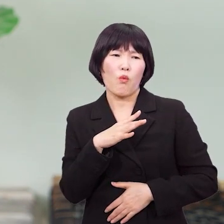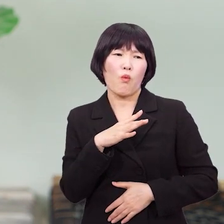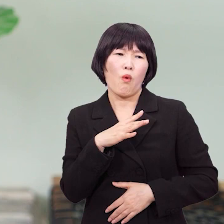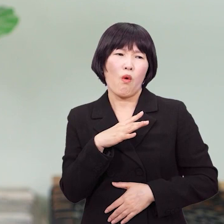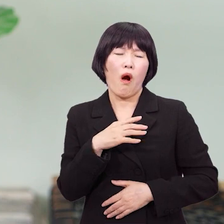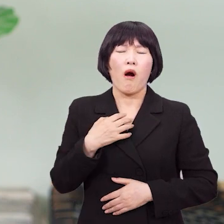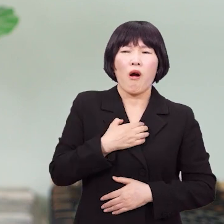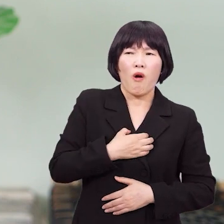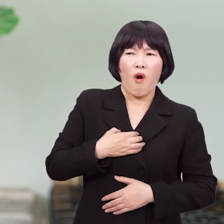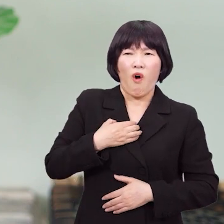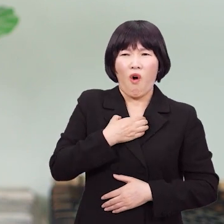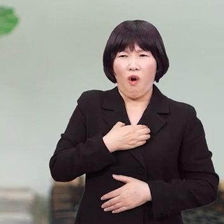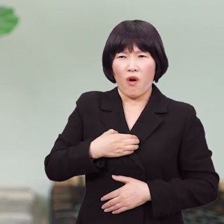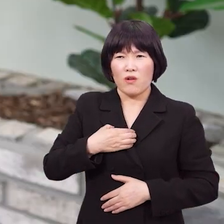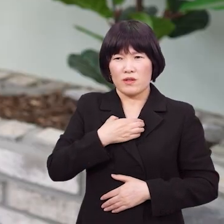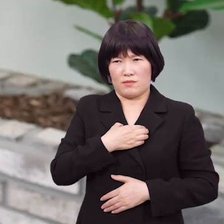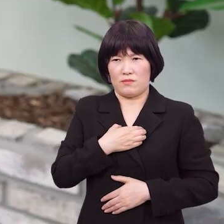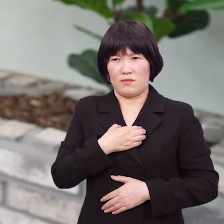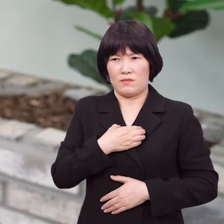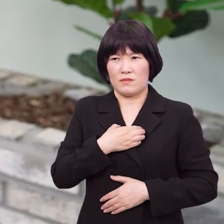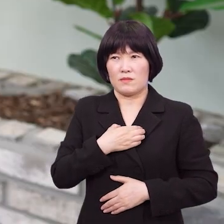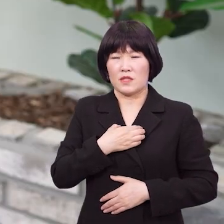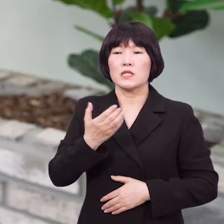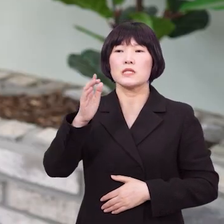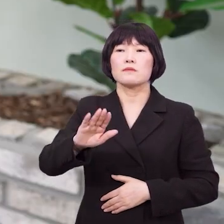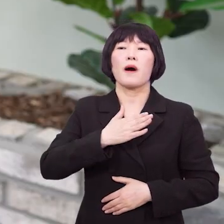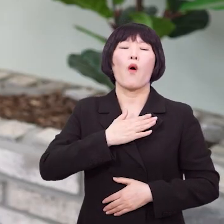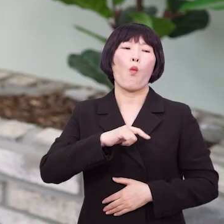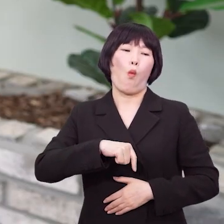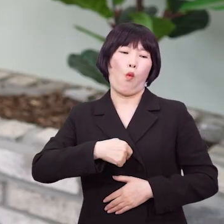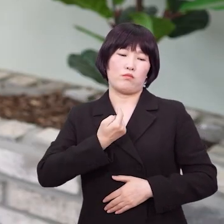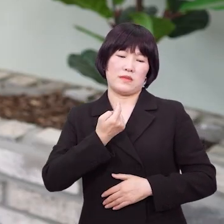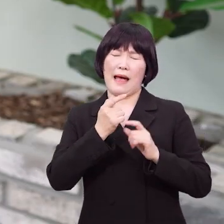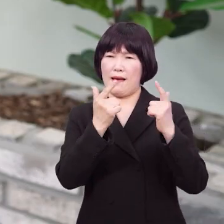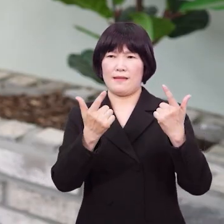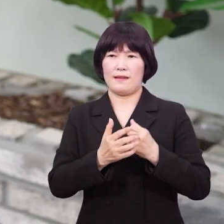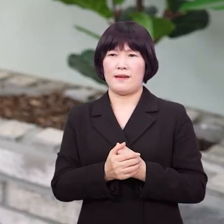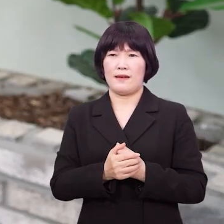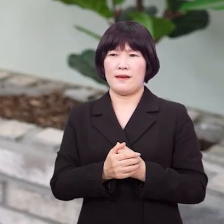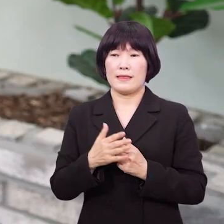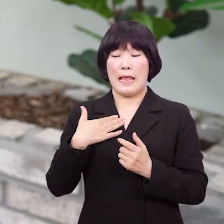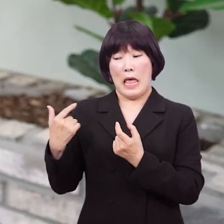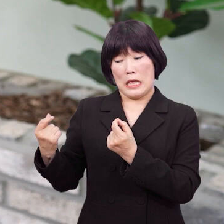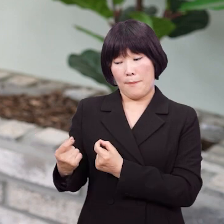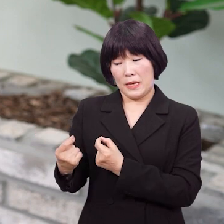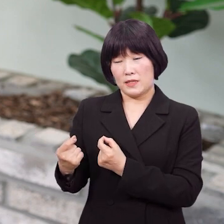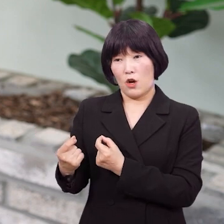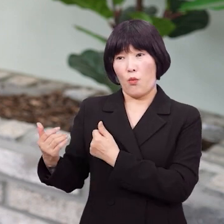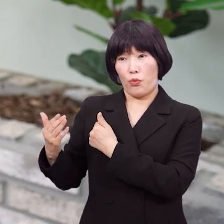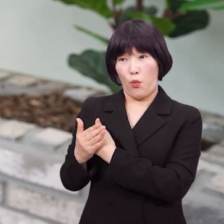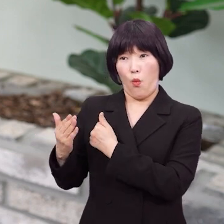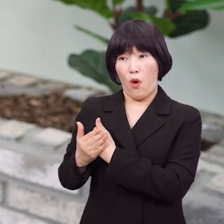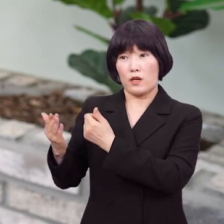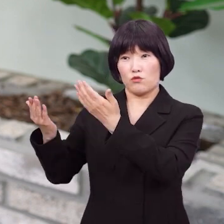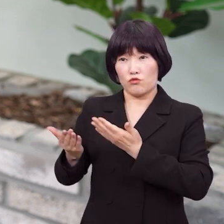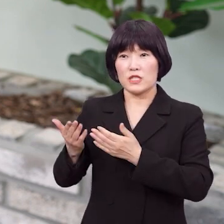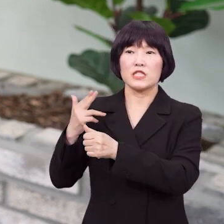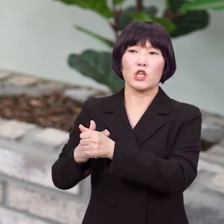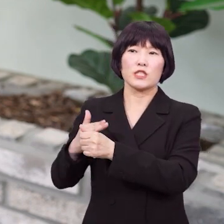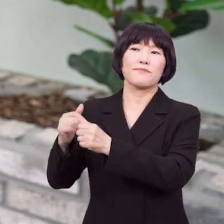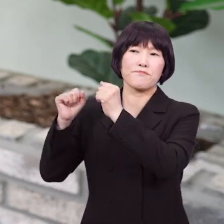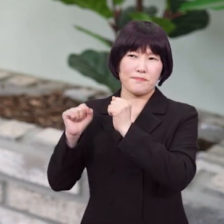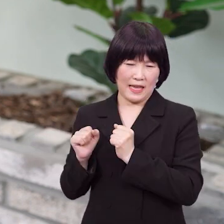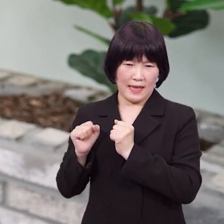걱정되기도 합니다만 혼자 하는 것이 아니라 항상 옆에서 지도해 주시는 선생님이